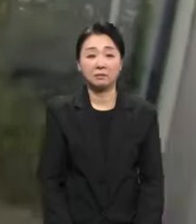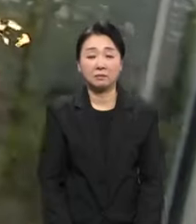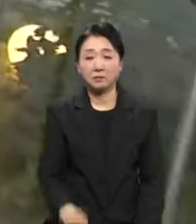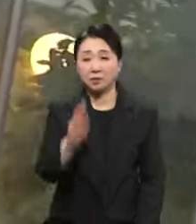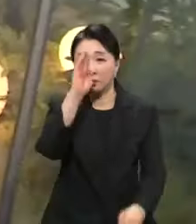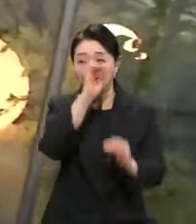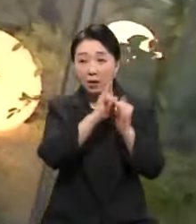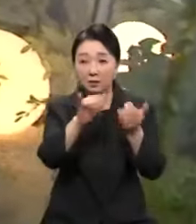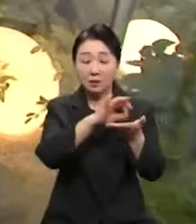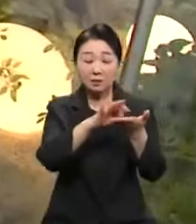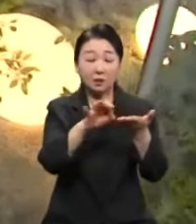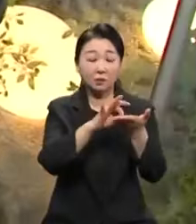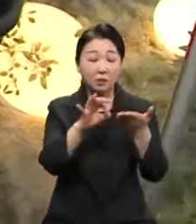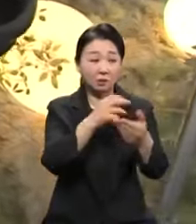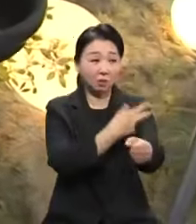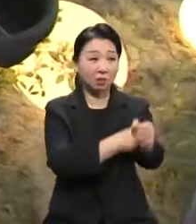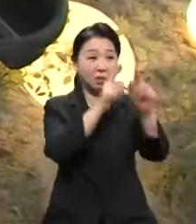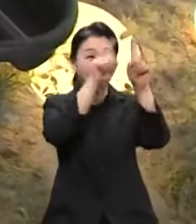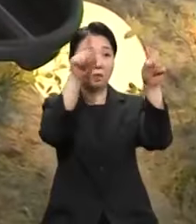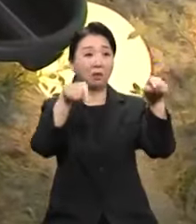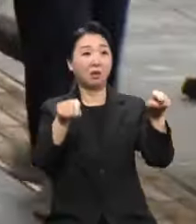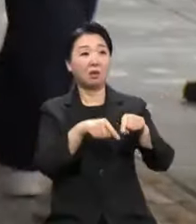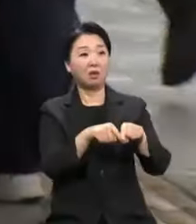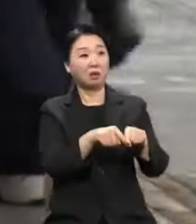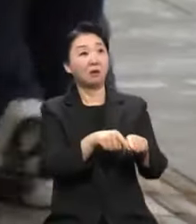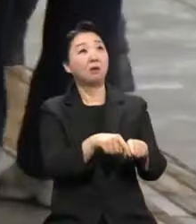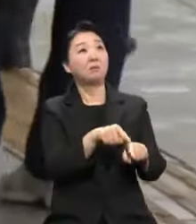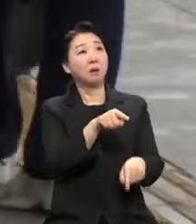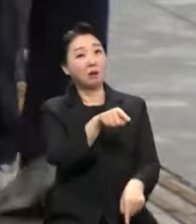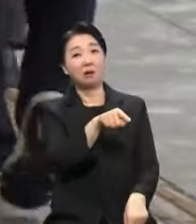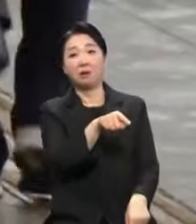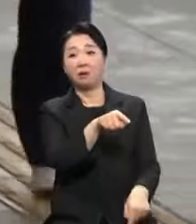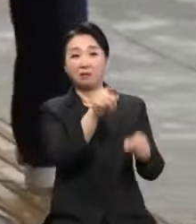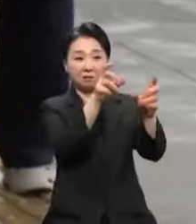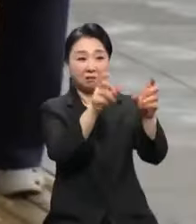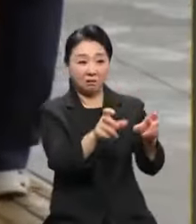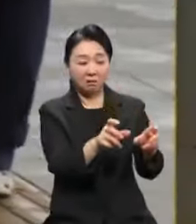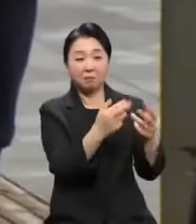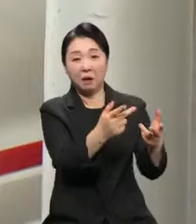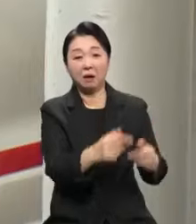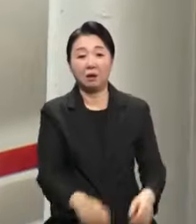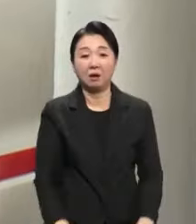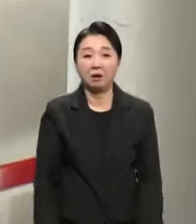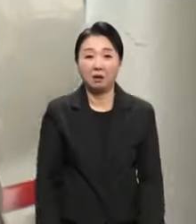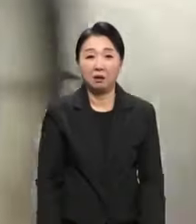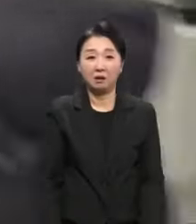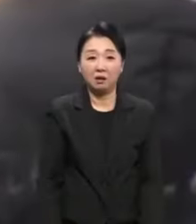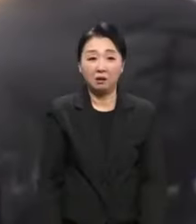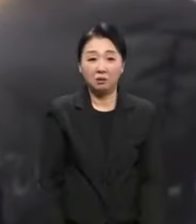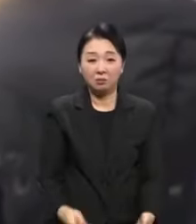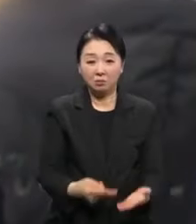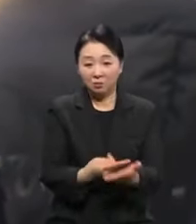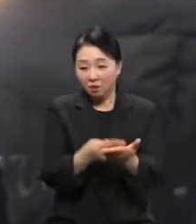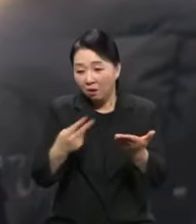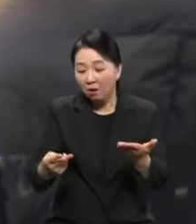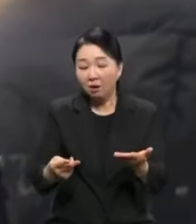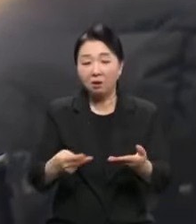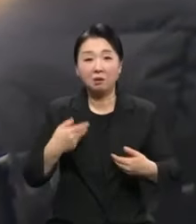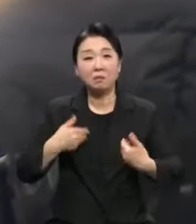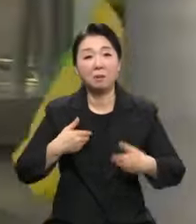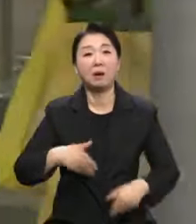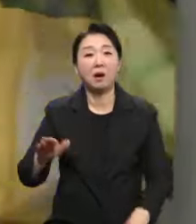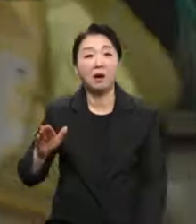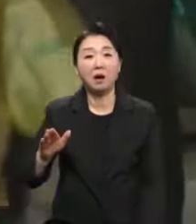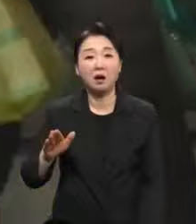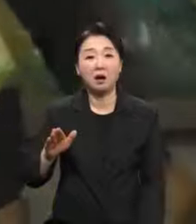환자들이 사용하던 수액거리는 덩그러니 놓여 있고 퇴원하는 환자의 보호자는 바쁘게 걸음을 옮깁니다. 전공의들이